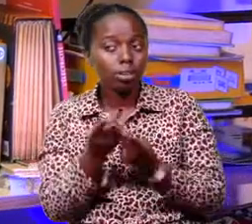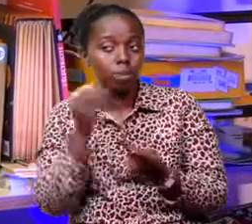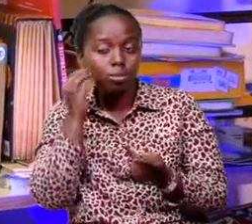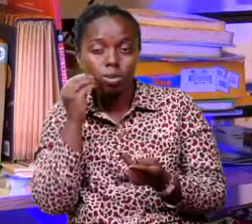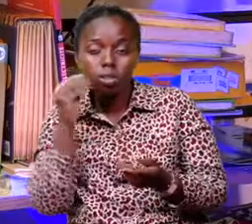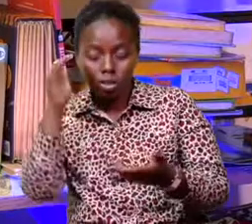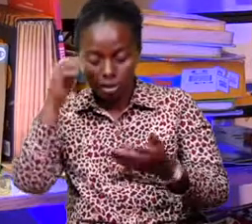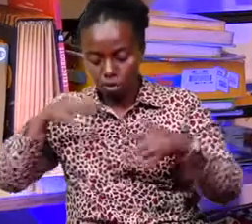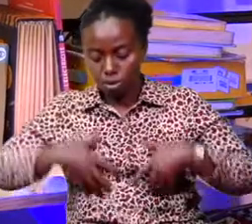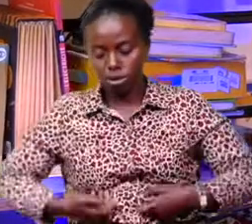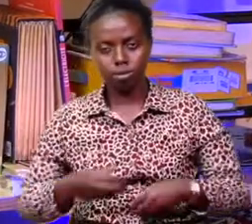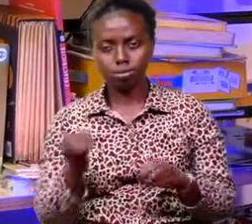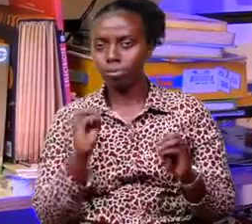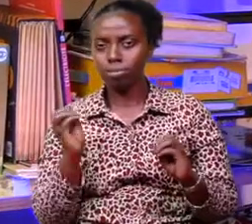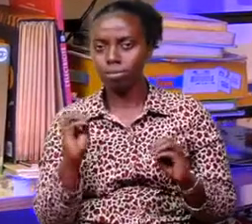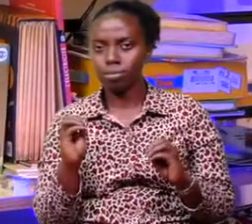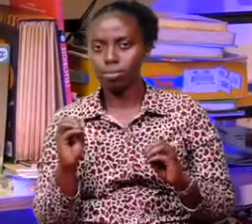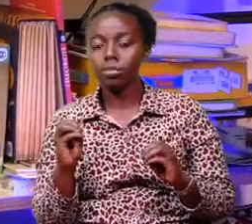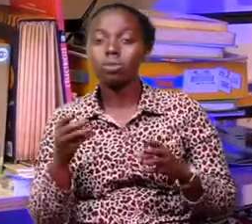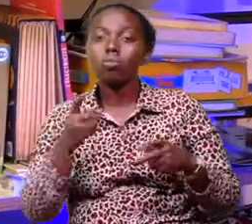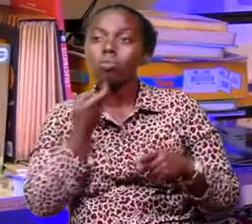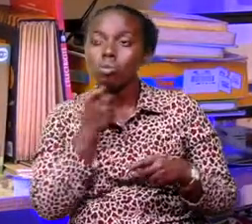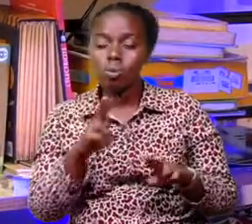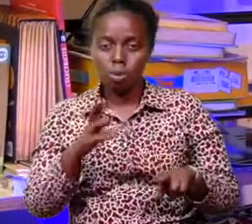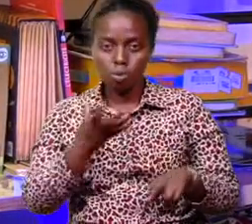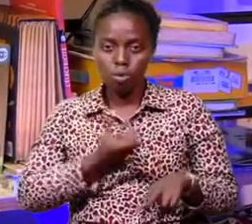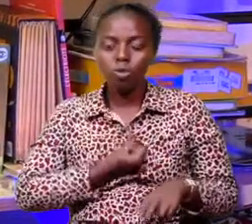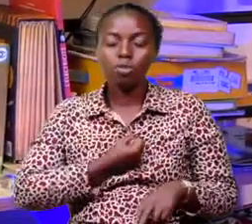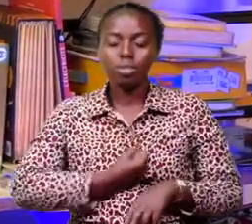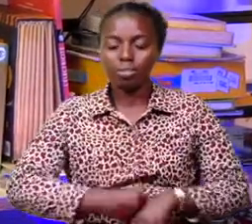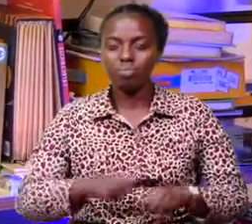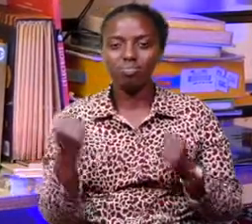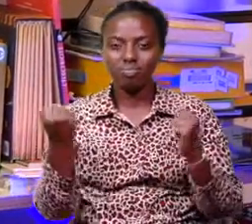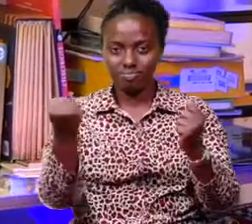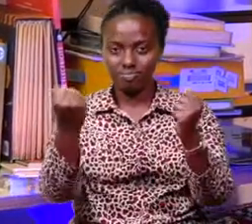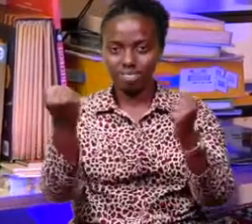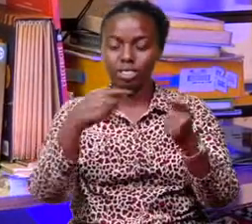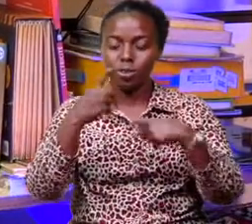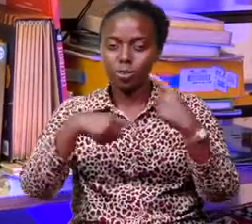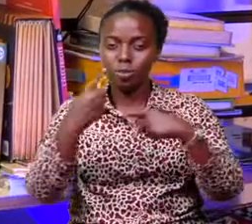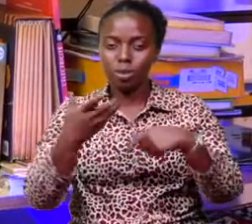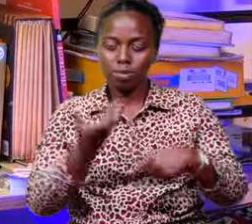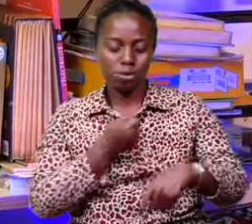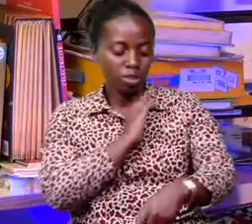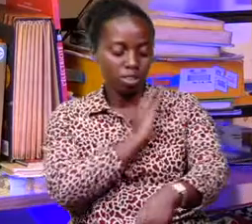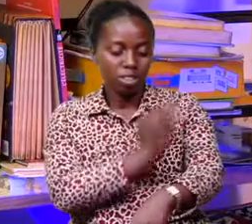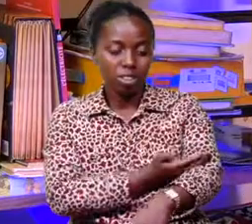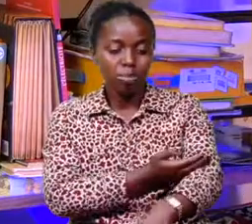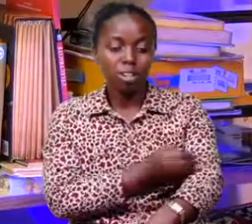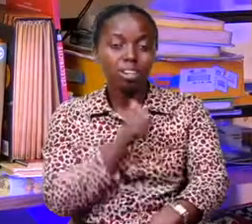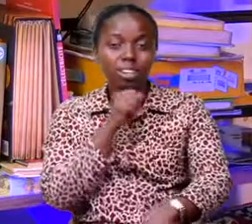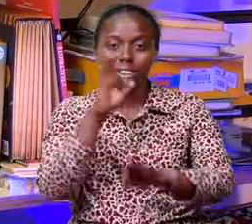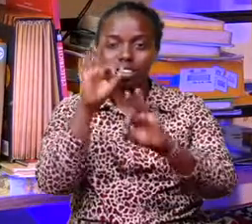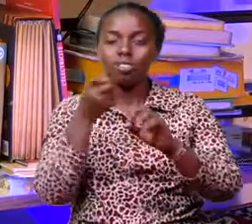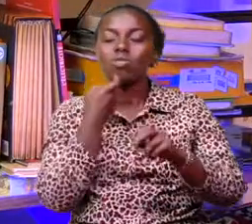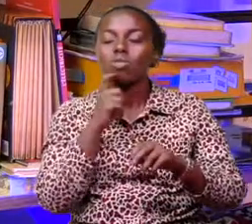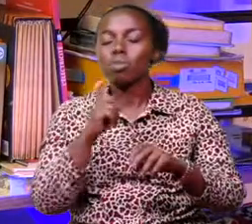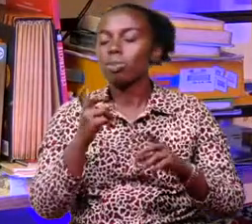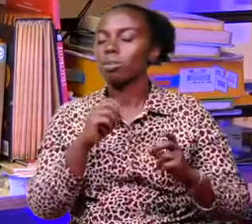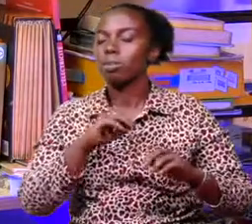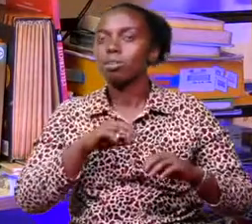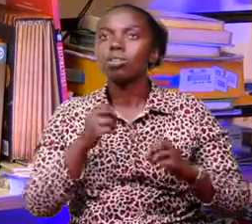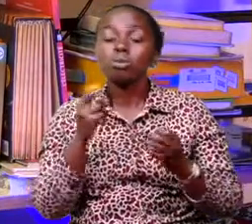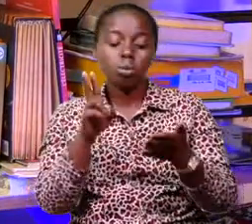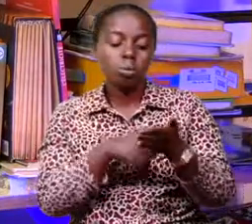guhorana imbaraga nta kigomba kubaca intege. Nubwo watsindwa mu ishuri byumenya ko ejo mu gitondo uzabishobora ariko ndushyiramo